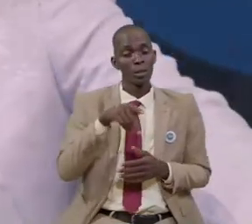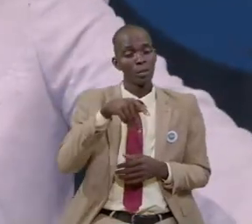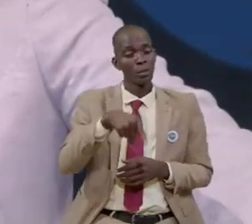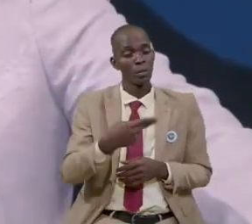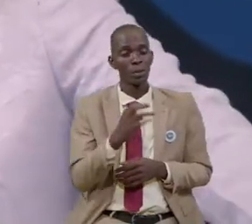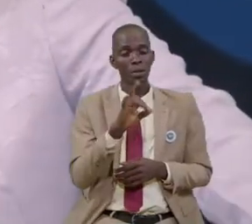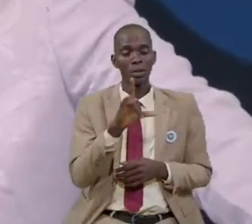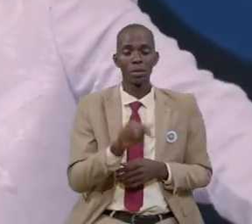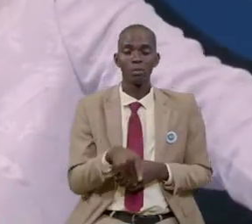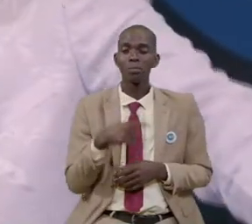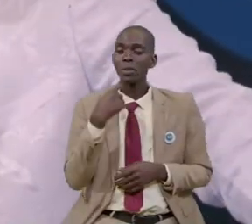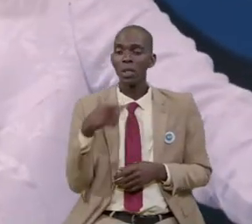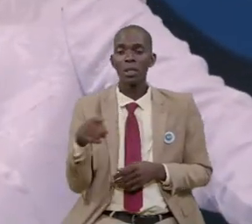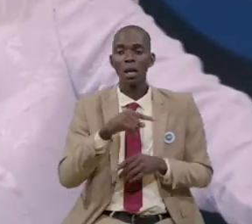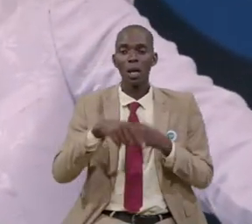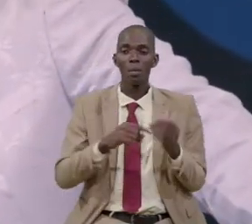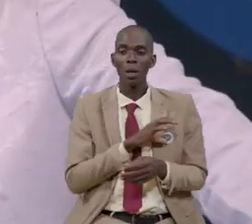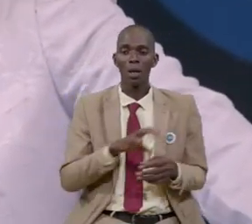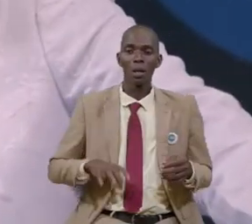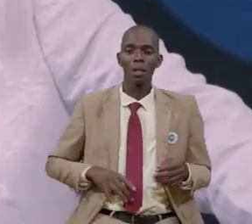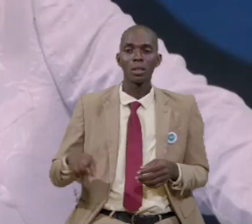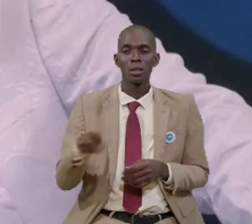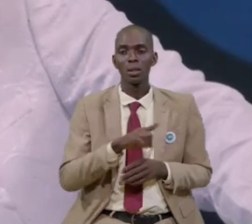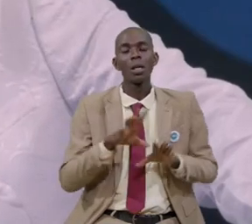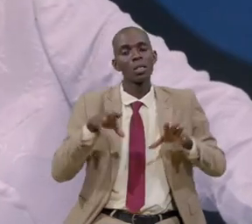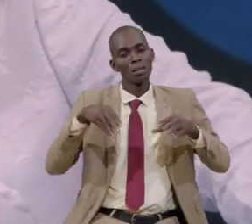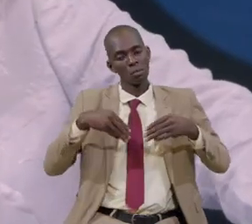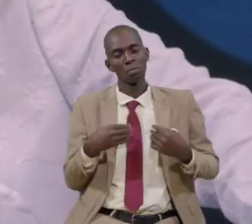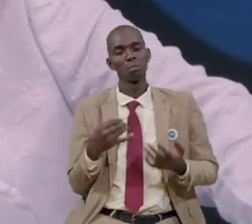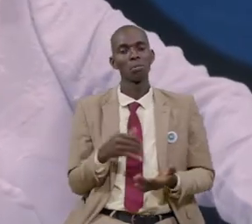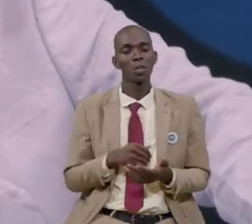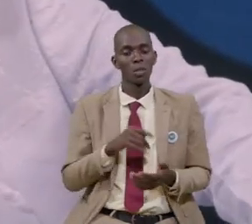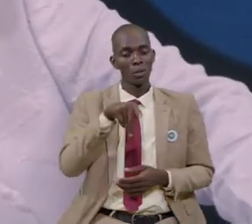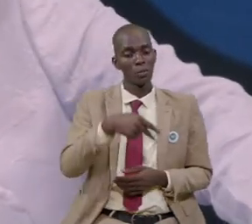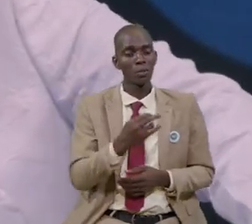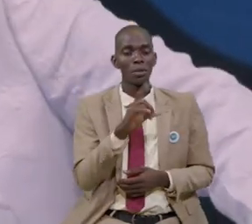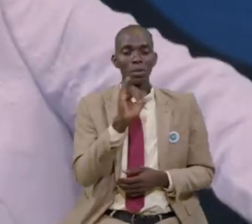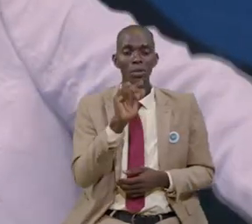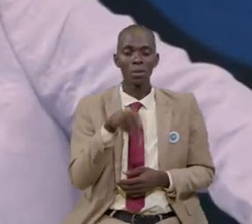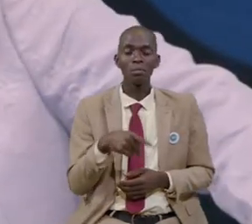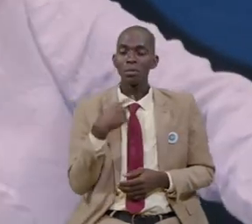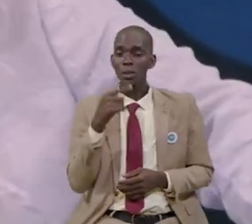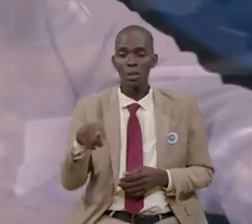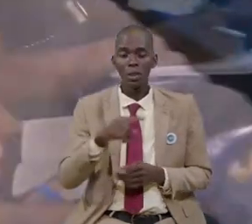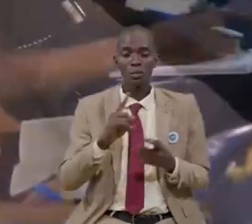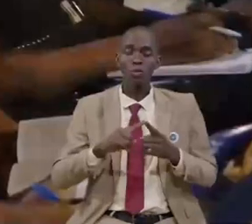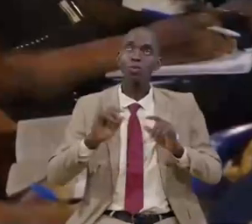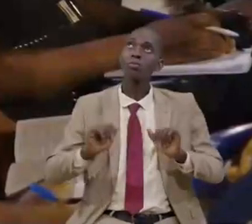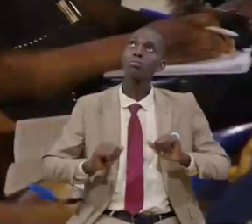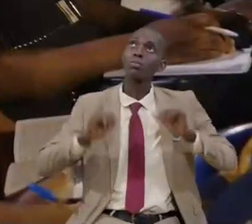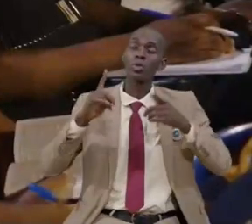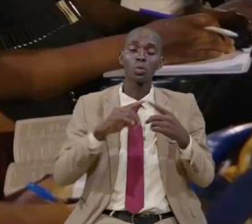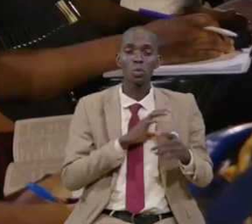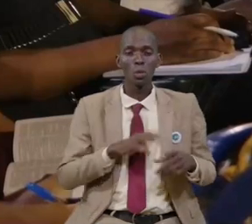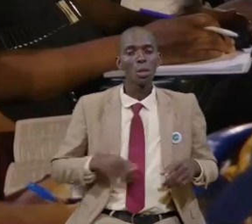ça. Et il leur a dit de confesser et abandonner leurs péchés. Ils ont reçu ça. Il leur a dit de se tourner vers le Seigneur et de